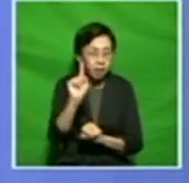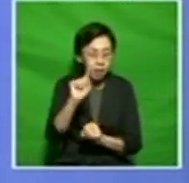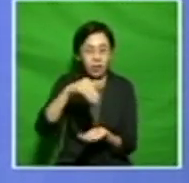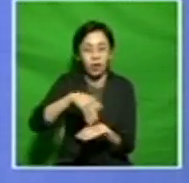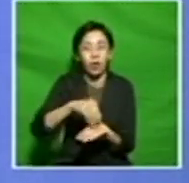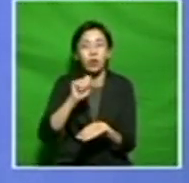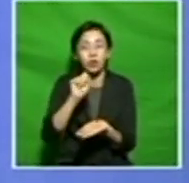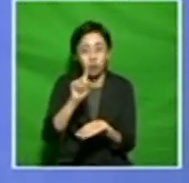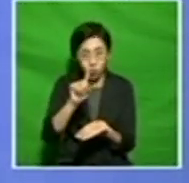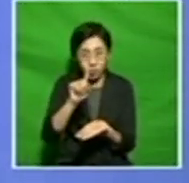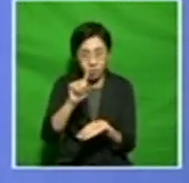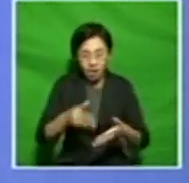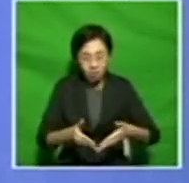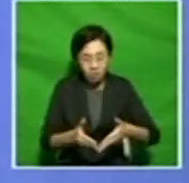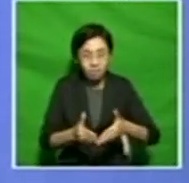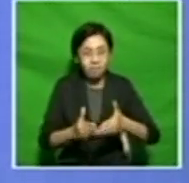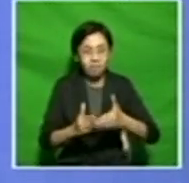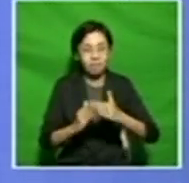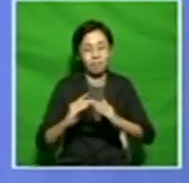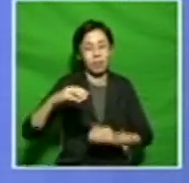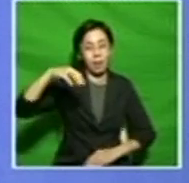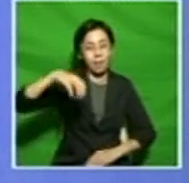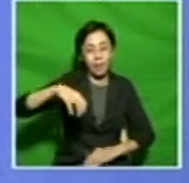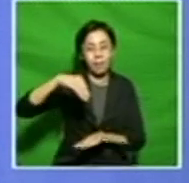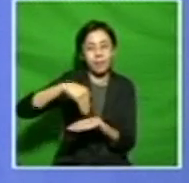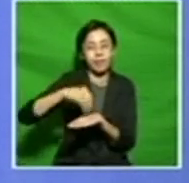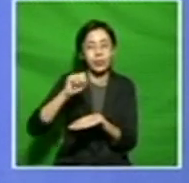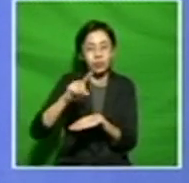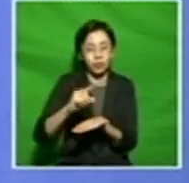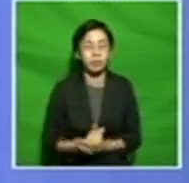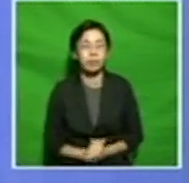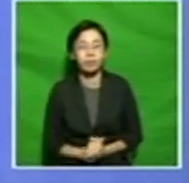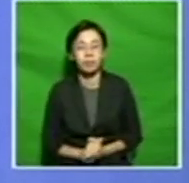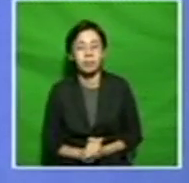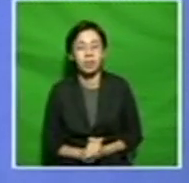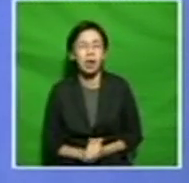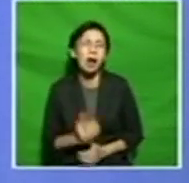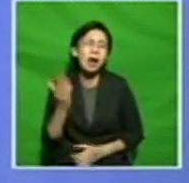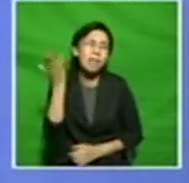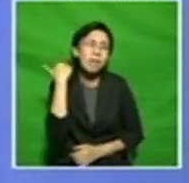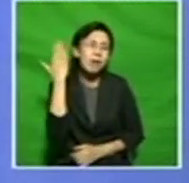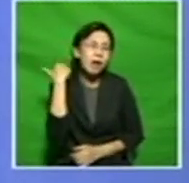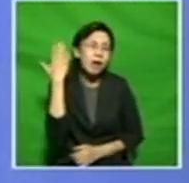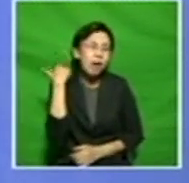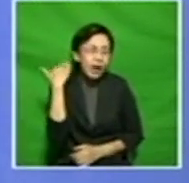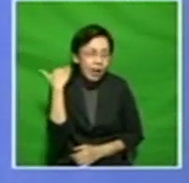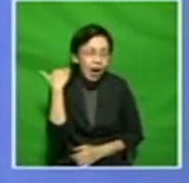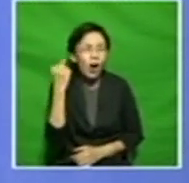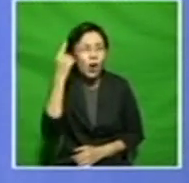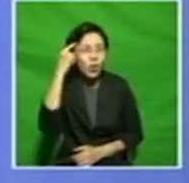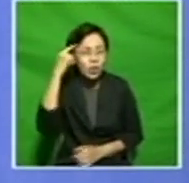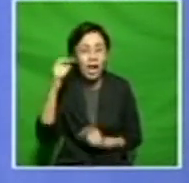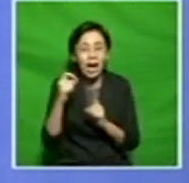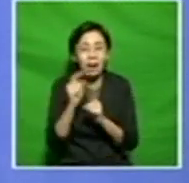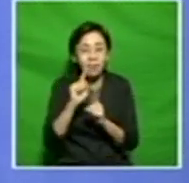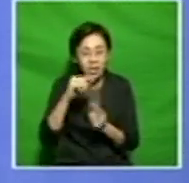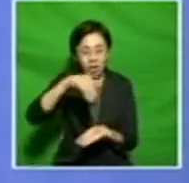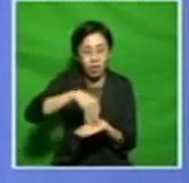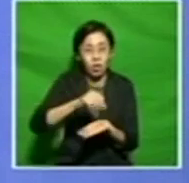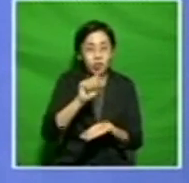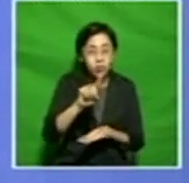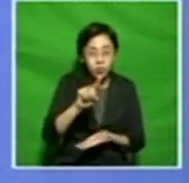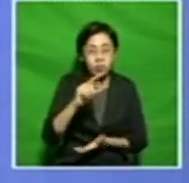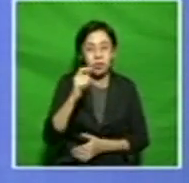ย์หรือหน่วยบริหารถ้าเทียบกับในอดีตเราก็ชินกับคำว่าสอ